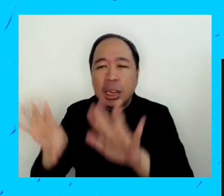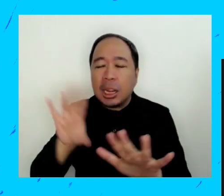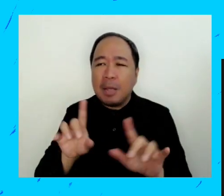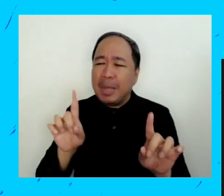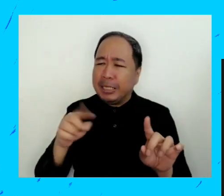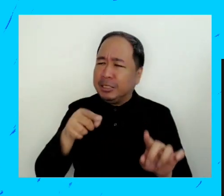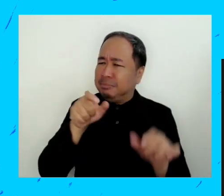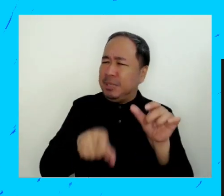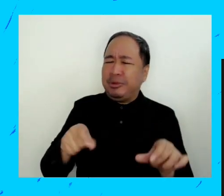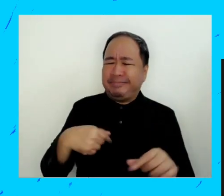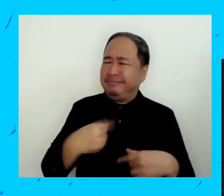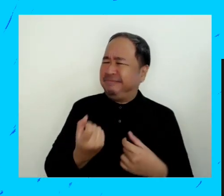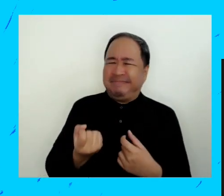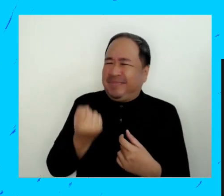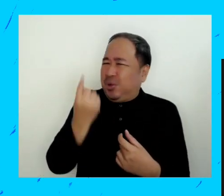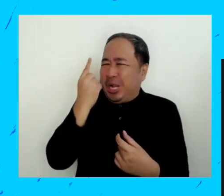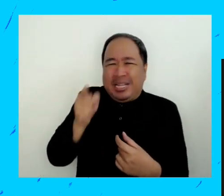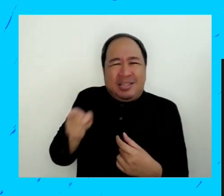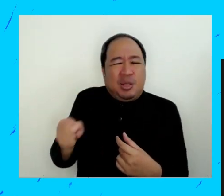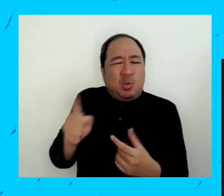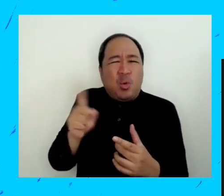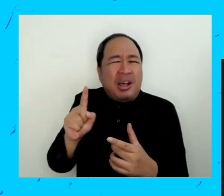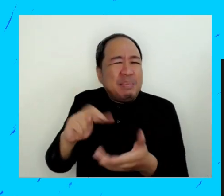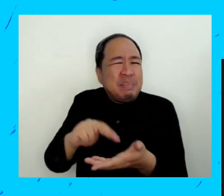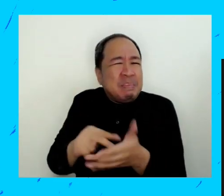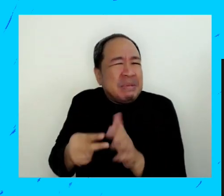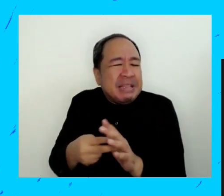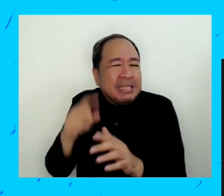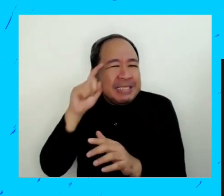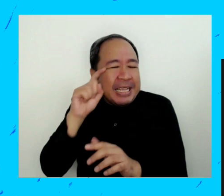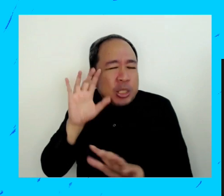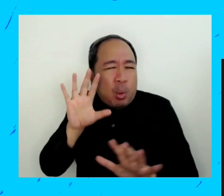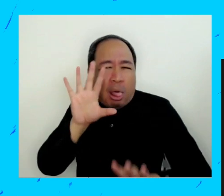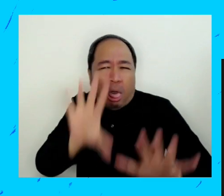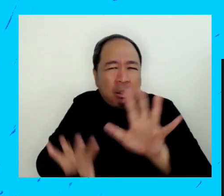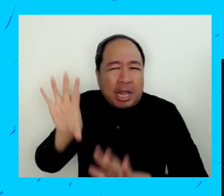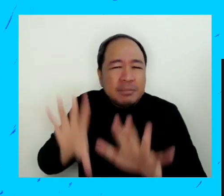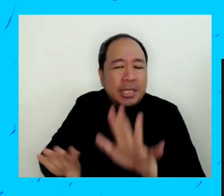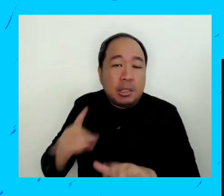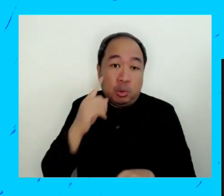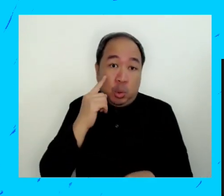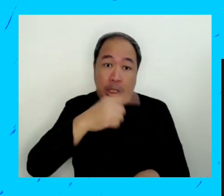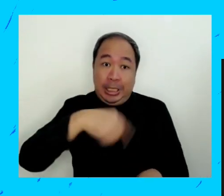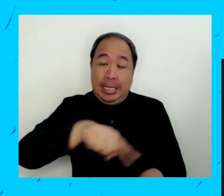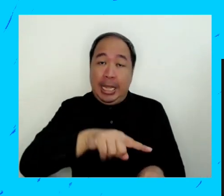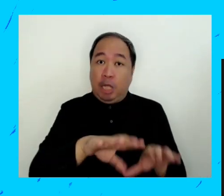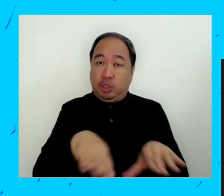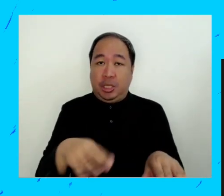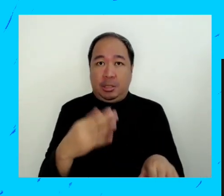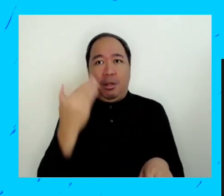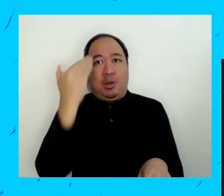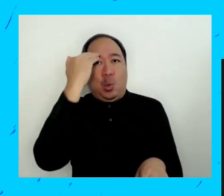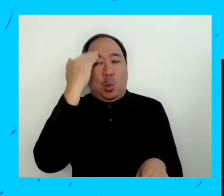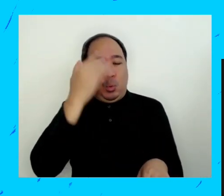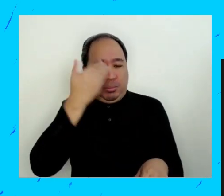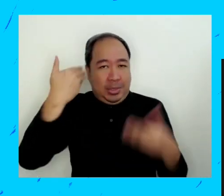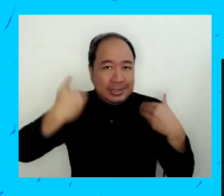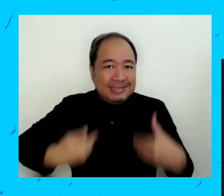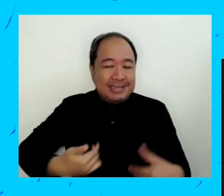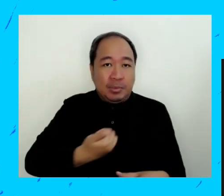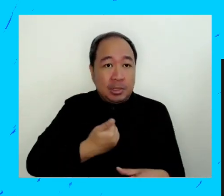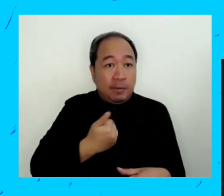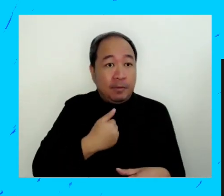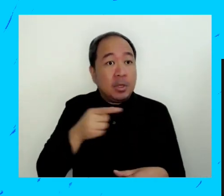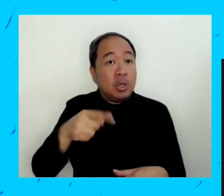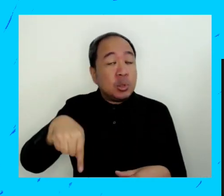Et donc, dire l'harcèlement sexuel, si les enfants peuvent apprendre, ils seront